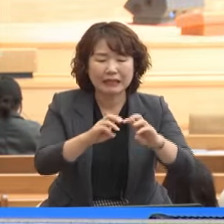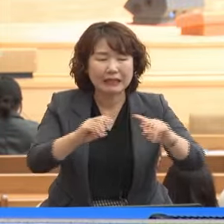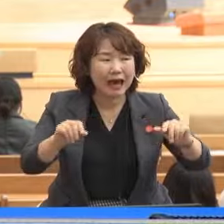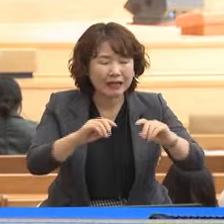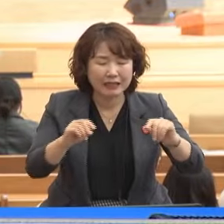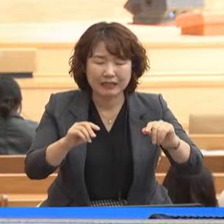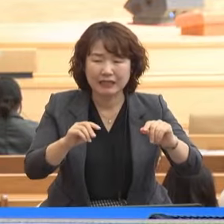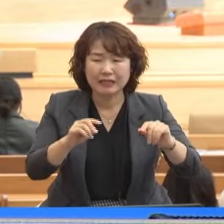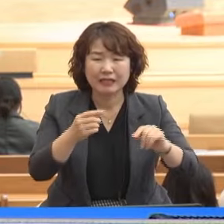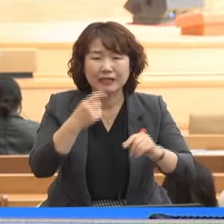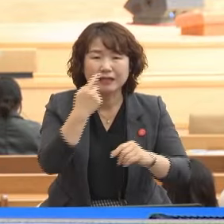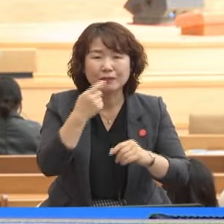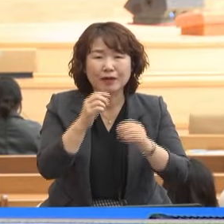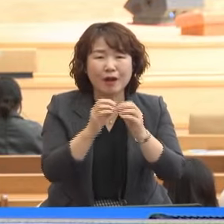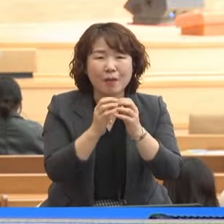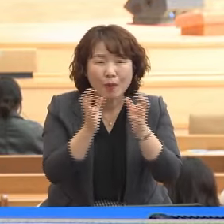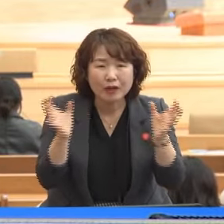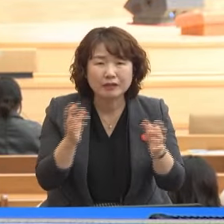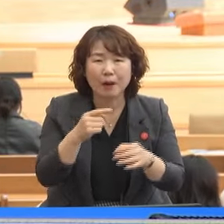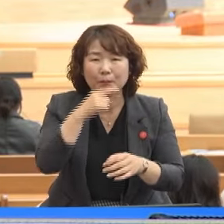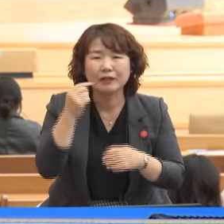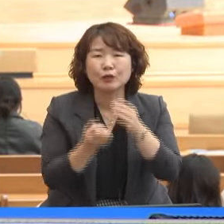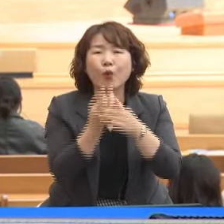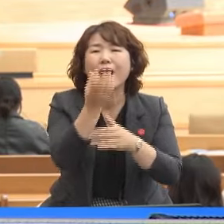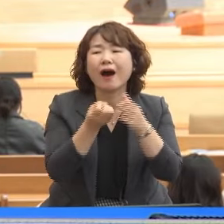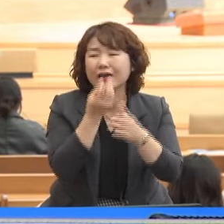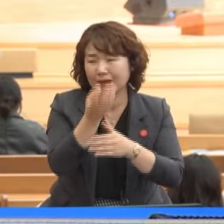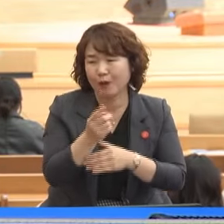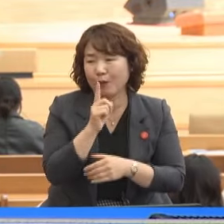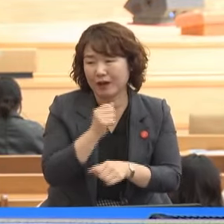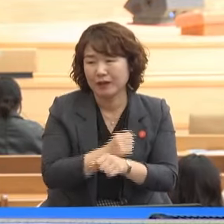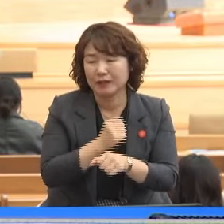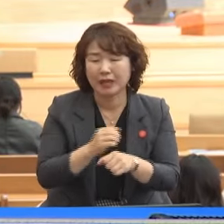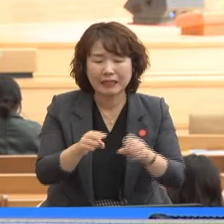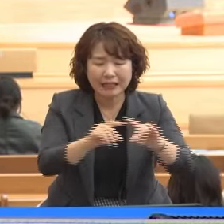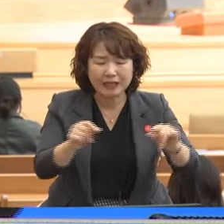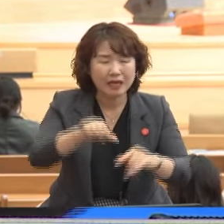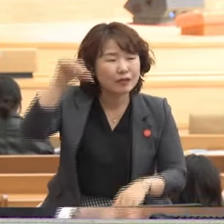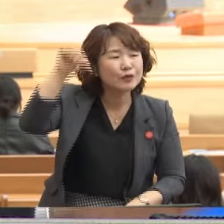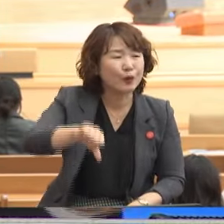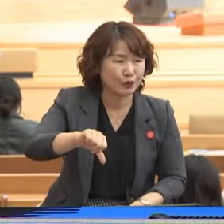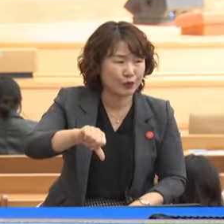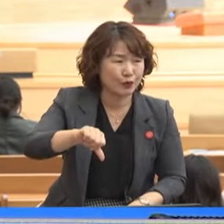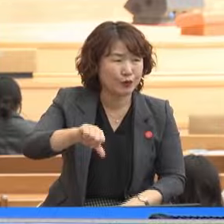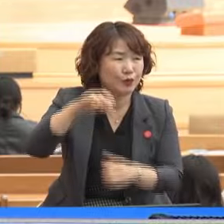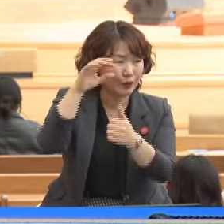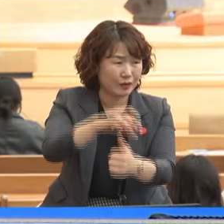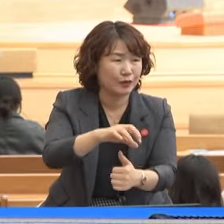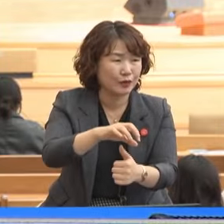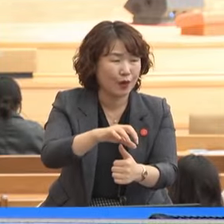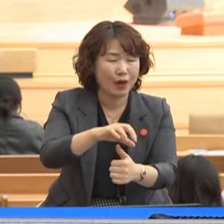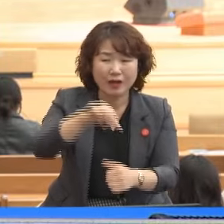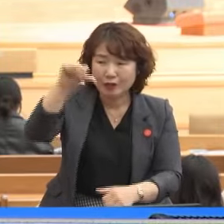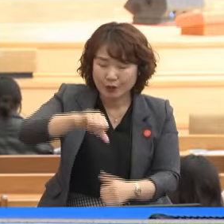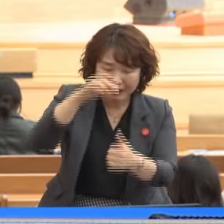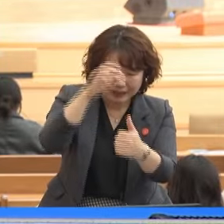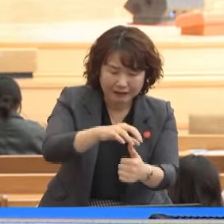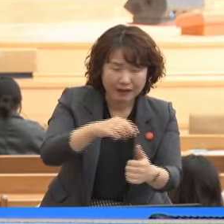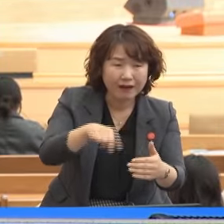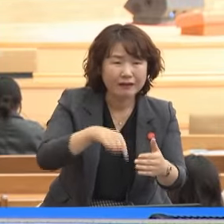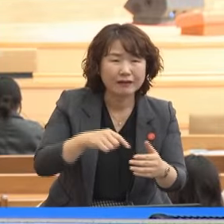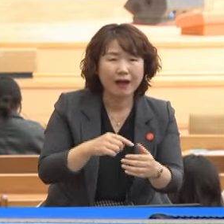피를 토했다 그렇게 나옵니다. 땅이 저주 아래 놓이게 된 거예요. 저주받은 땅에서 농사를 지은들 그게